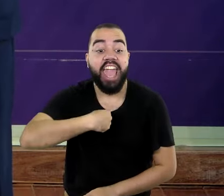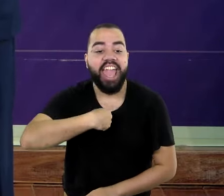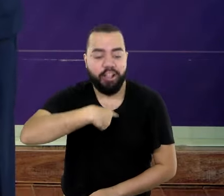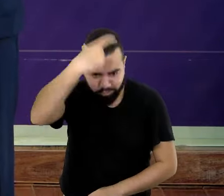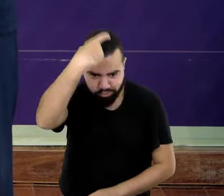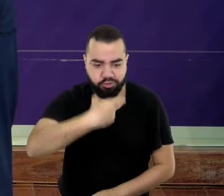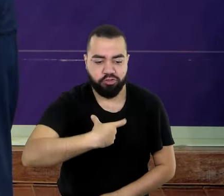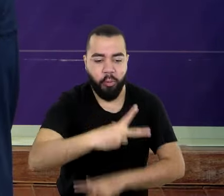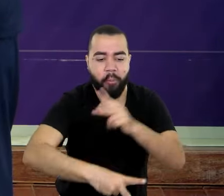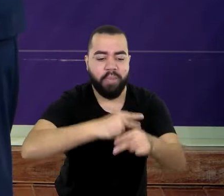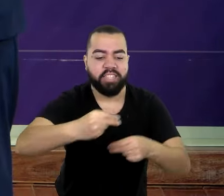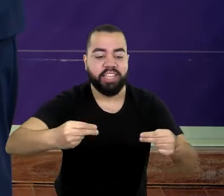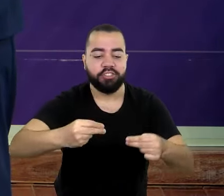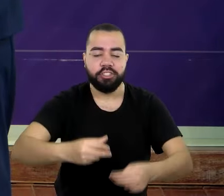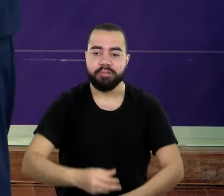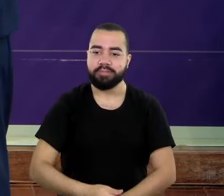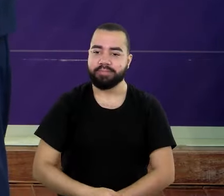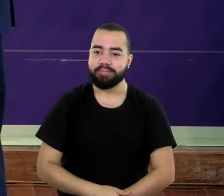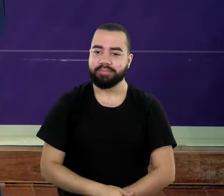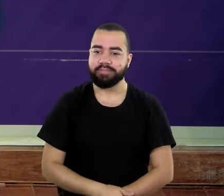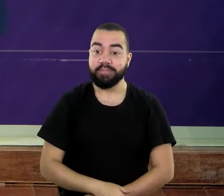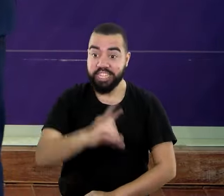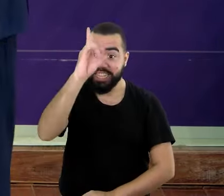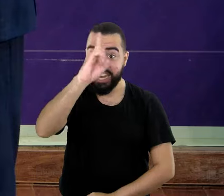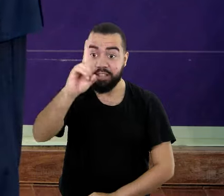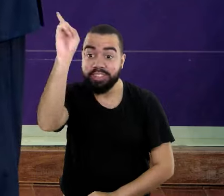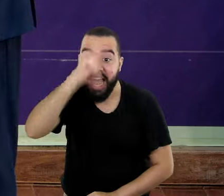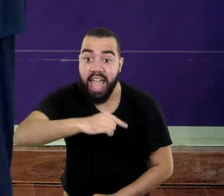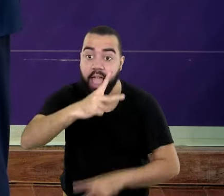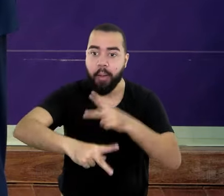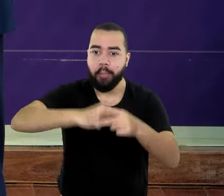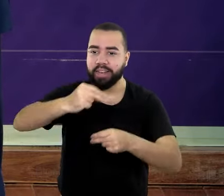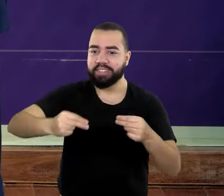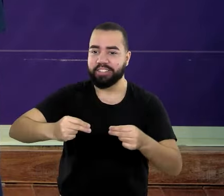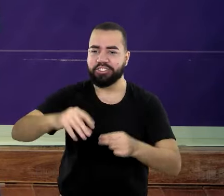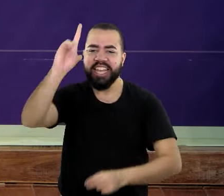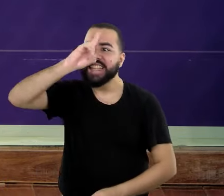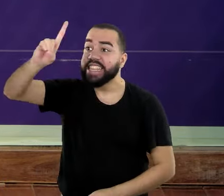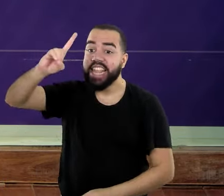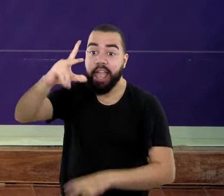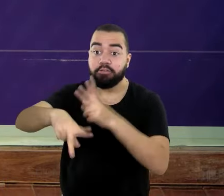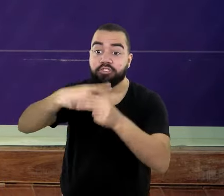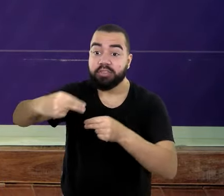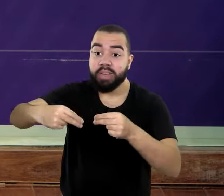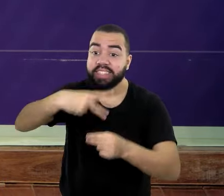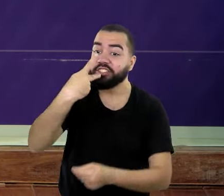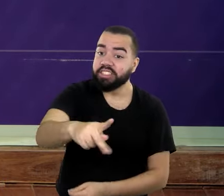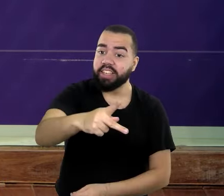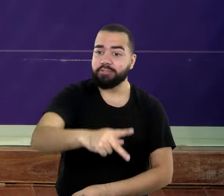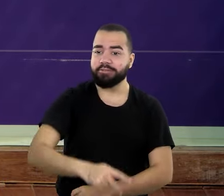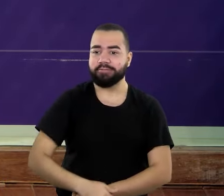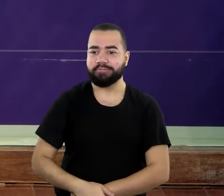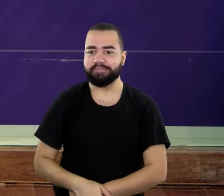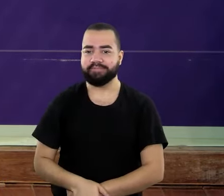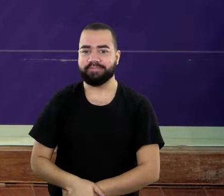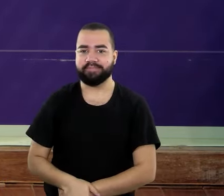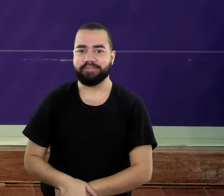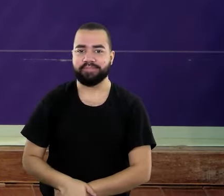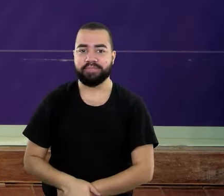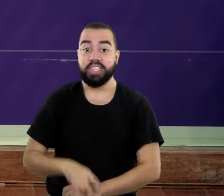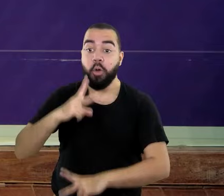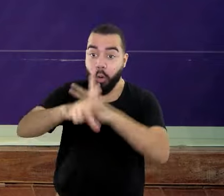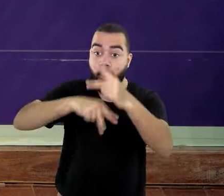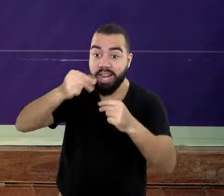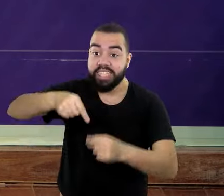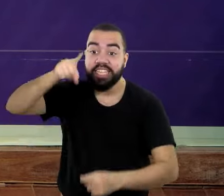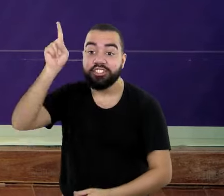presente. 하나님이 선물 돼서 오신 겁니다. Deus é o nosso presente. 바로 예수님이 오셨습니다. E esse presente